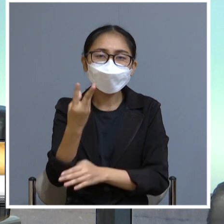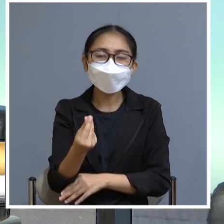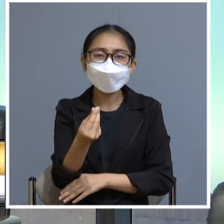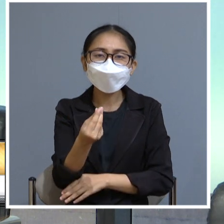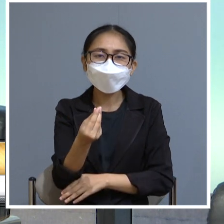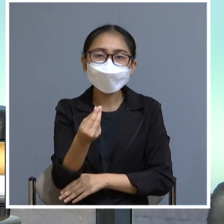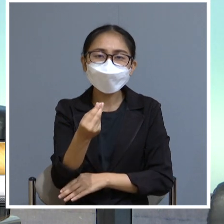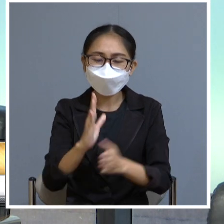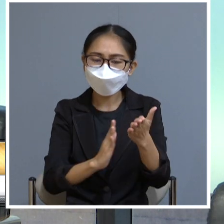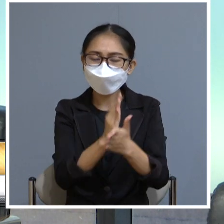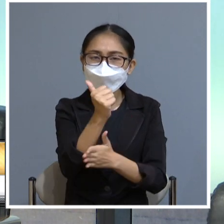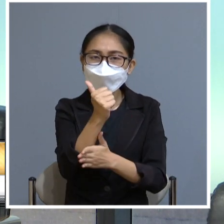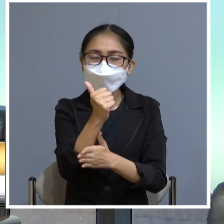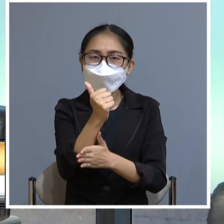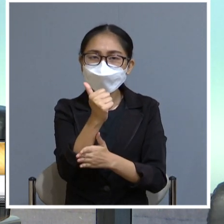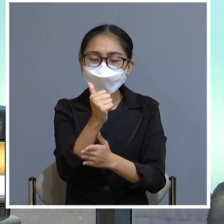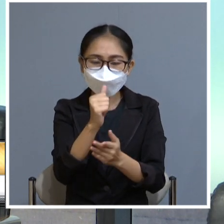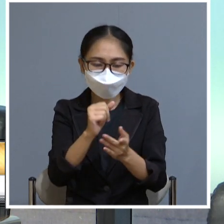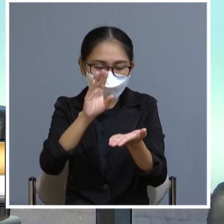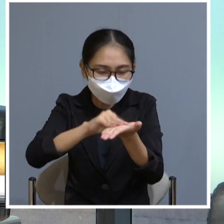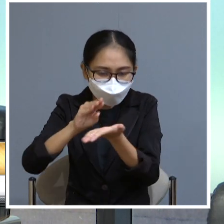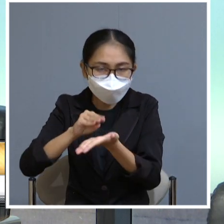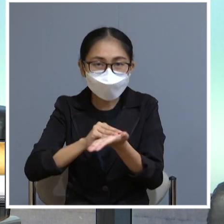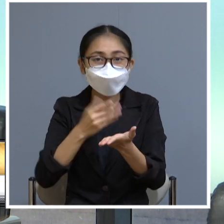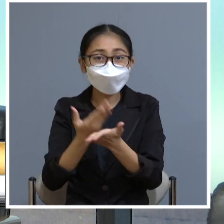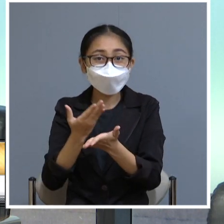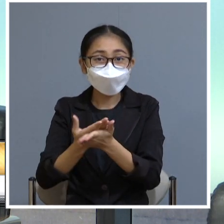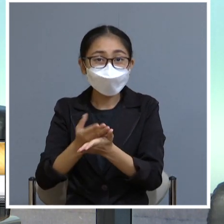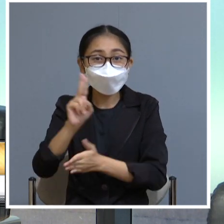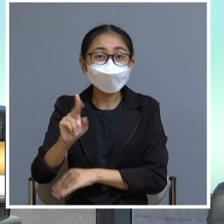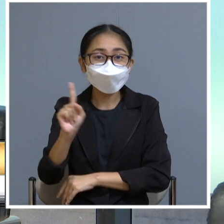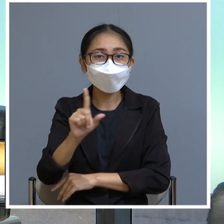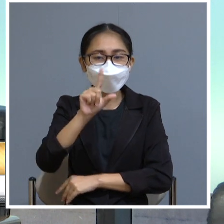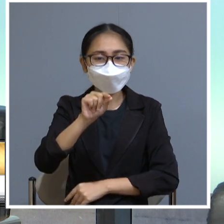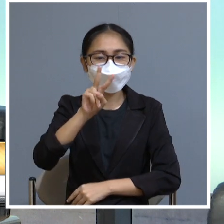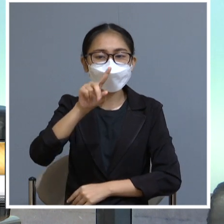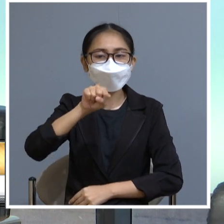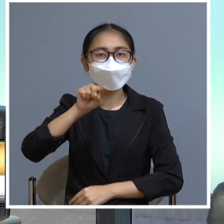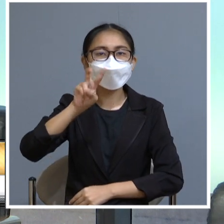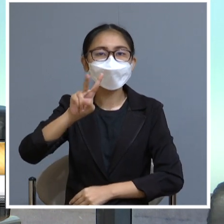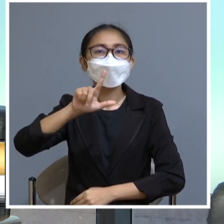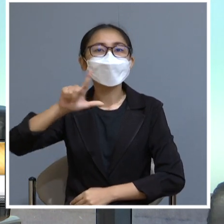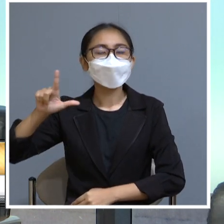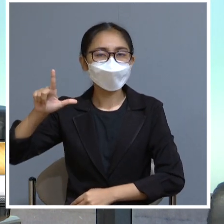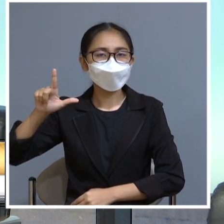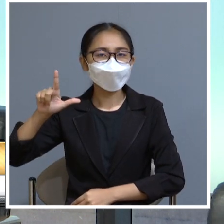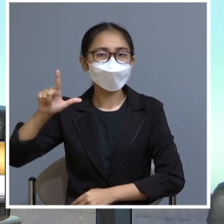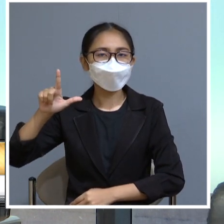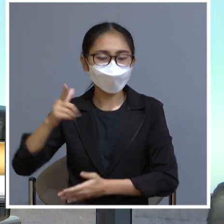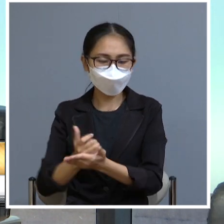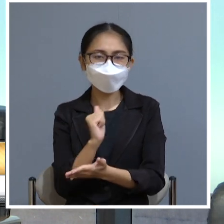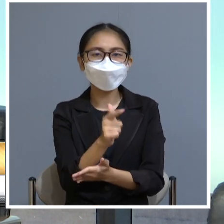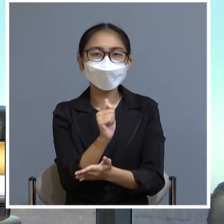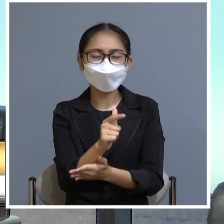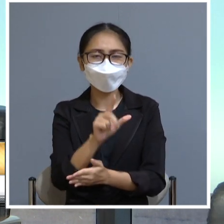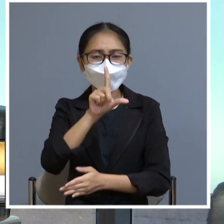หลงนั้นสำเร็จลงก็ประกษว่าต้องใช้งบประมาณอีก ประมาณ 22.2 ล้บาททานกั